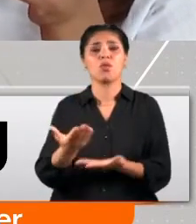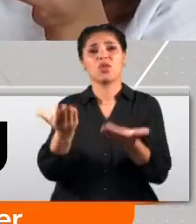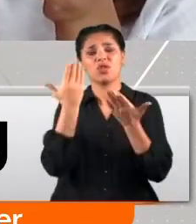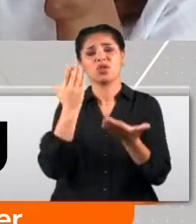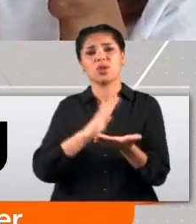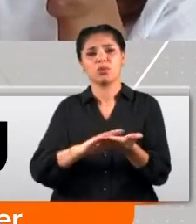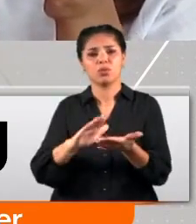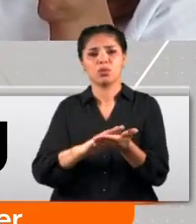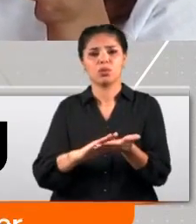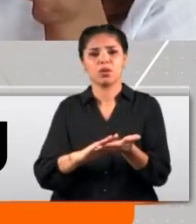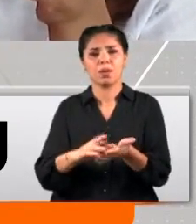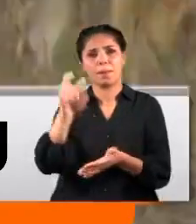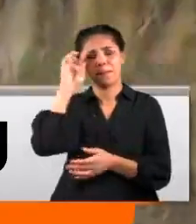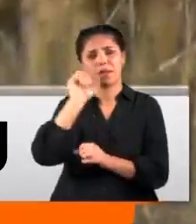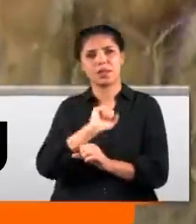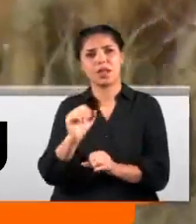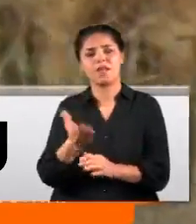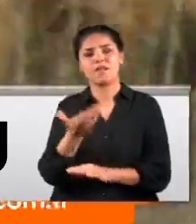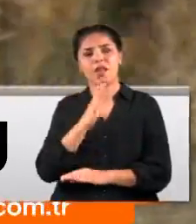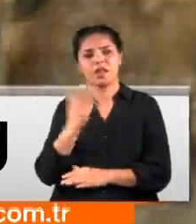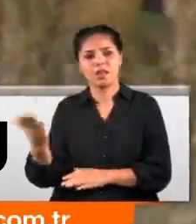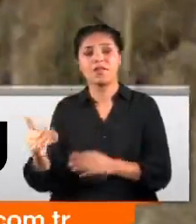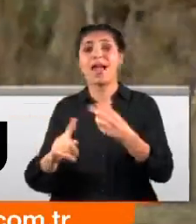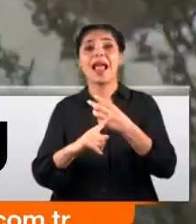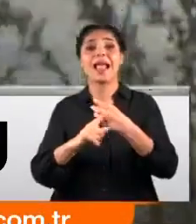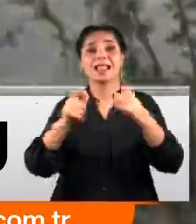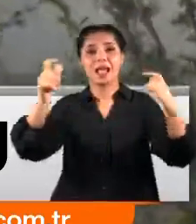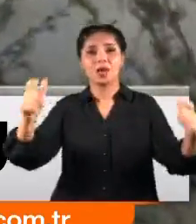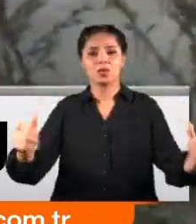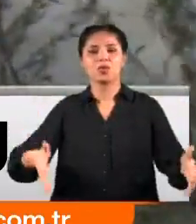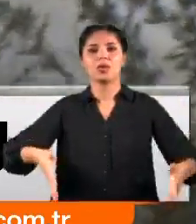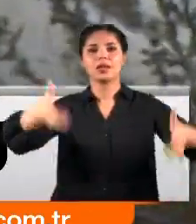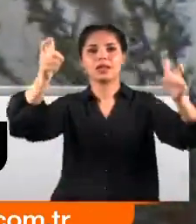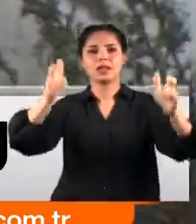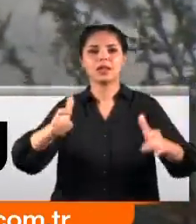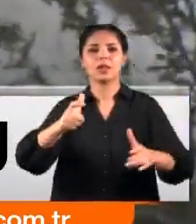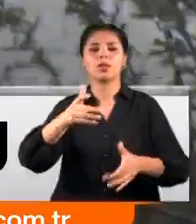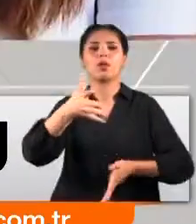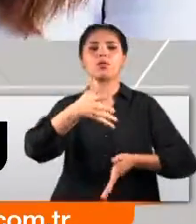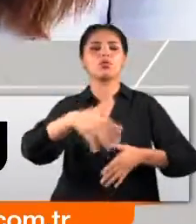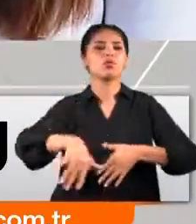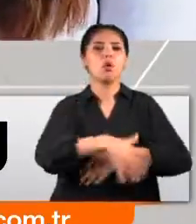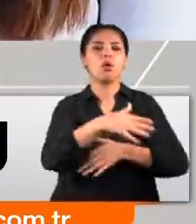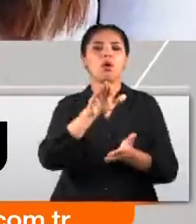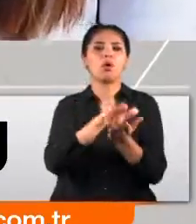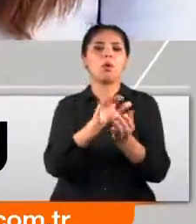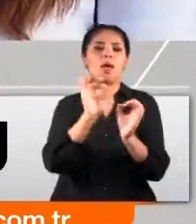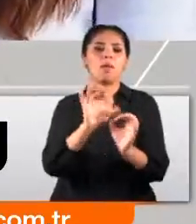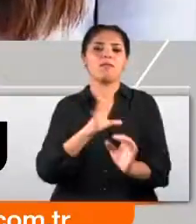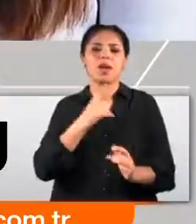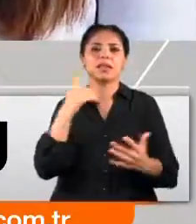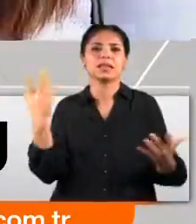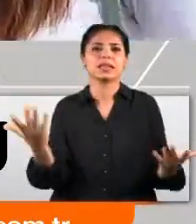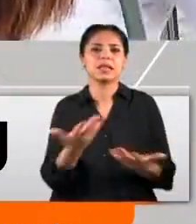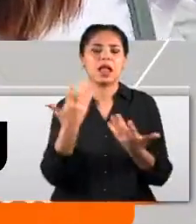en kalıcısı da psikolojik izler. Esenyurt'taki bu sitede başıboş köpek endişesi yeni değil. Sitemizde zaten yıllarca bu